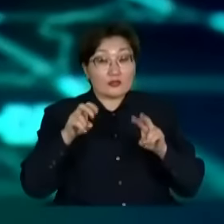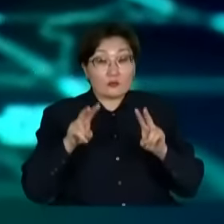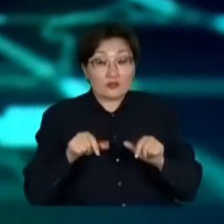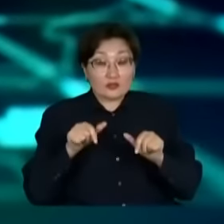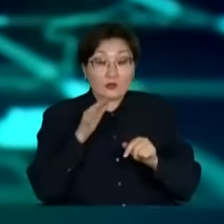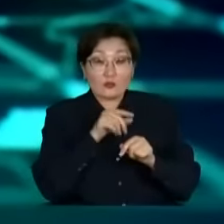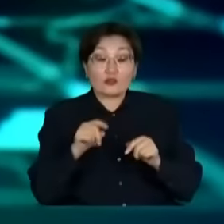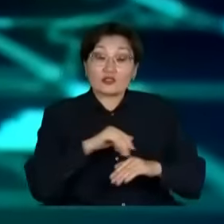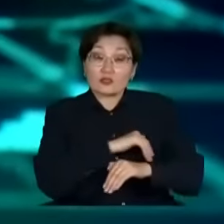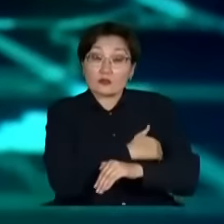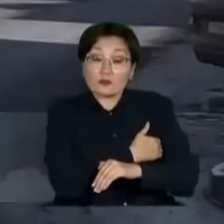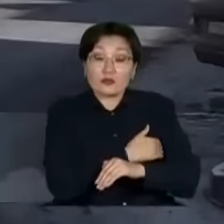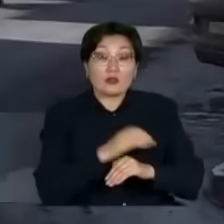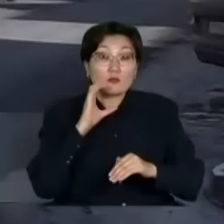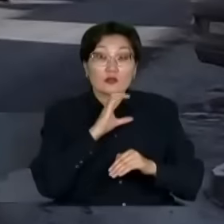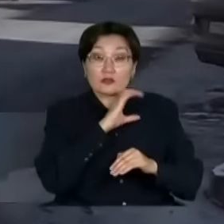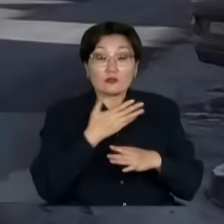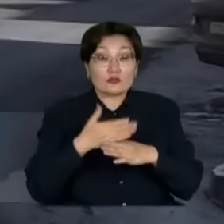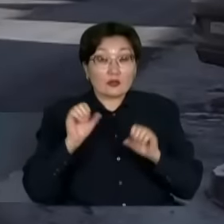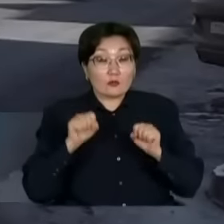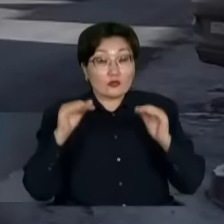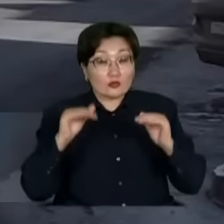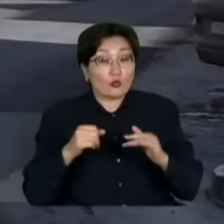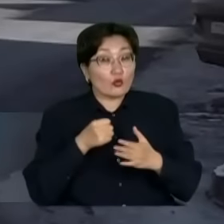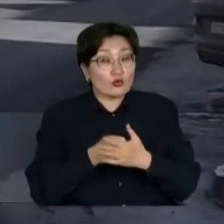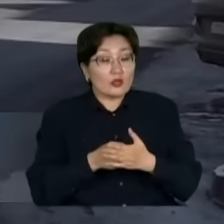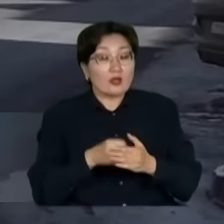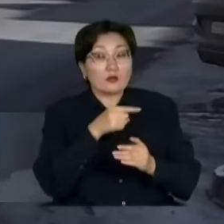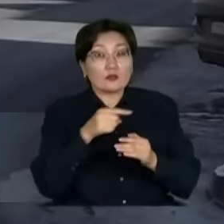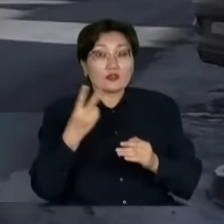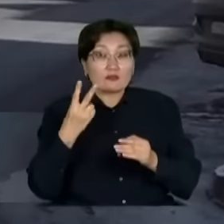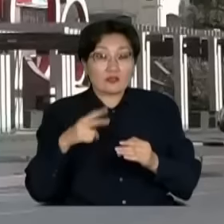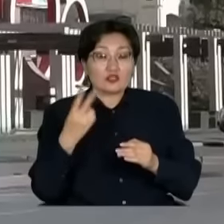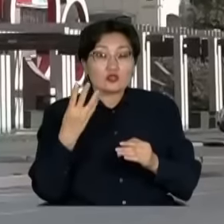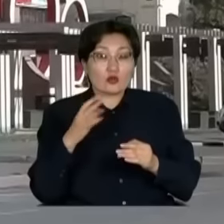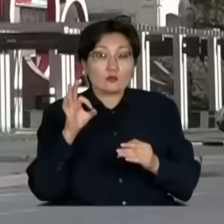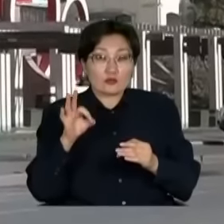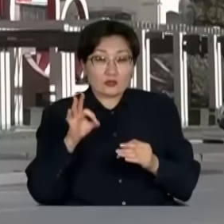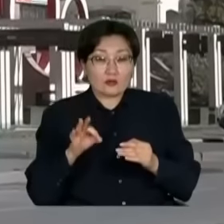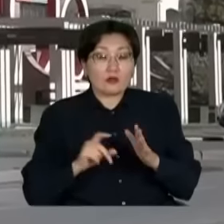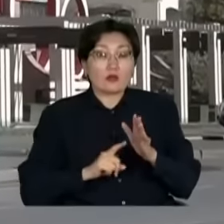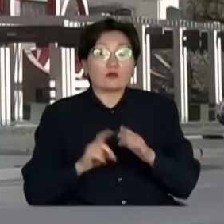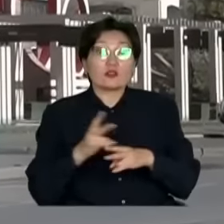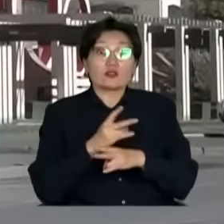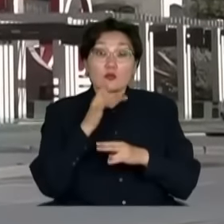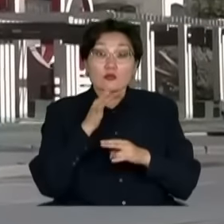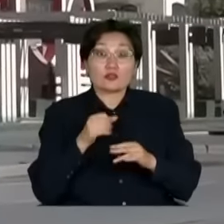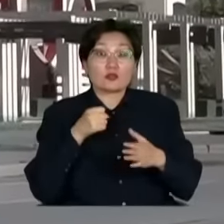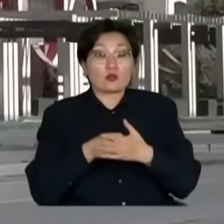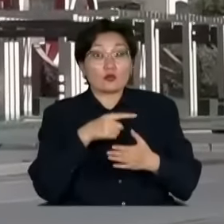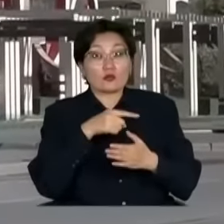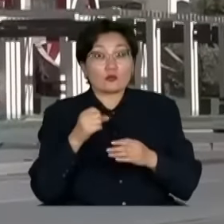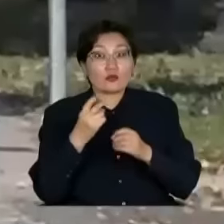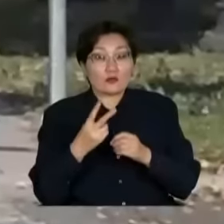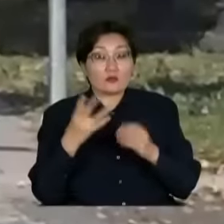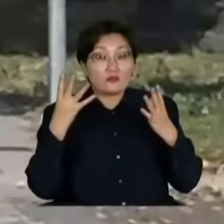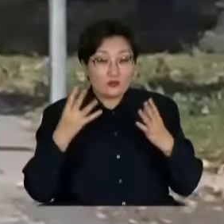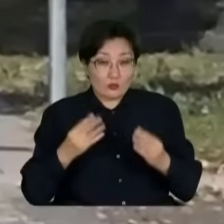период температура в северных регионах может опуститься до -2° в ночное время и до -12